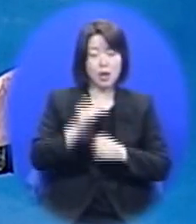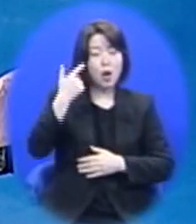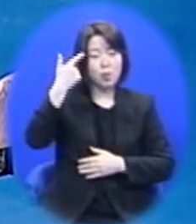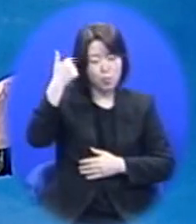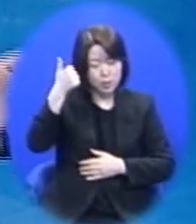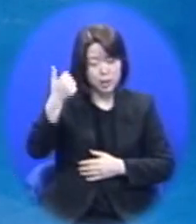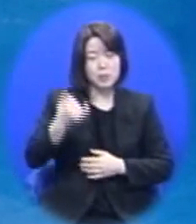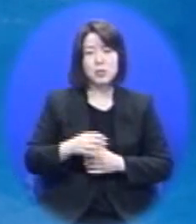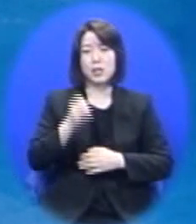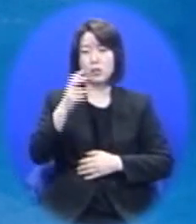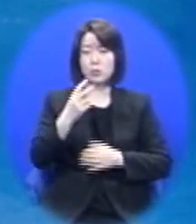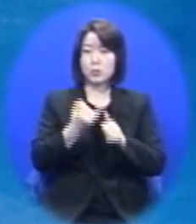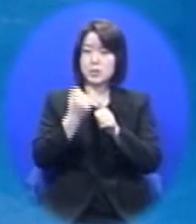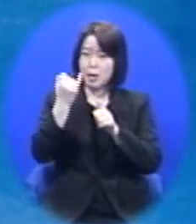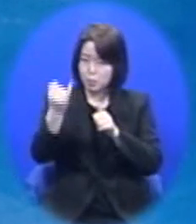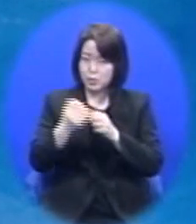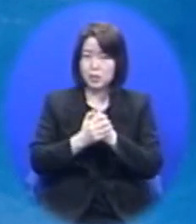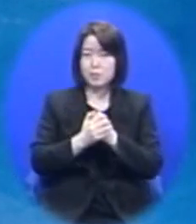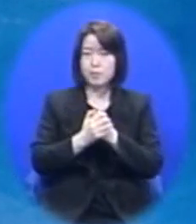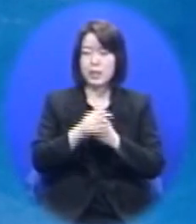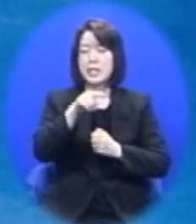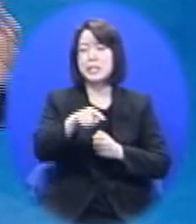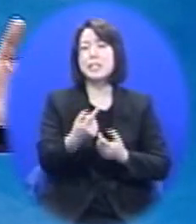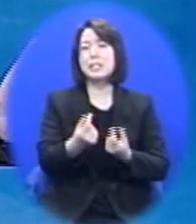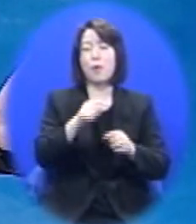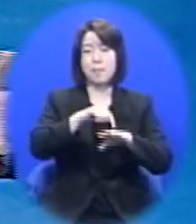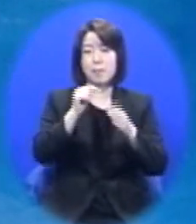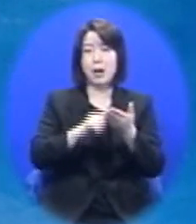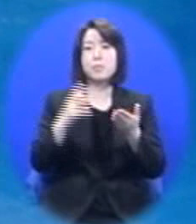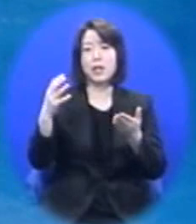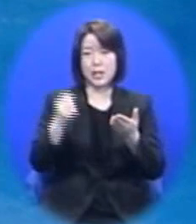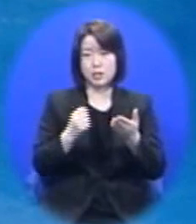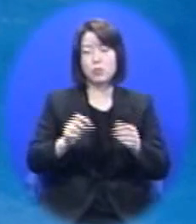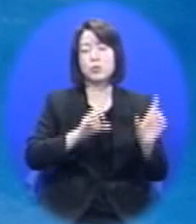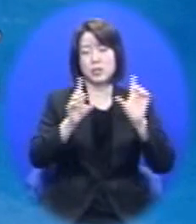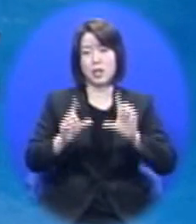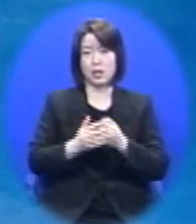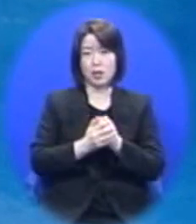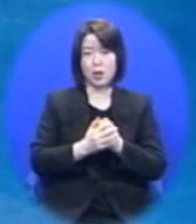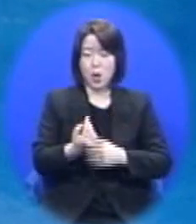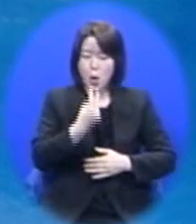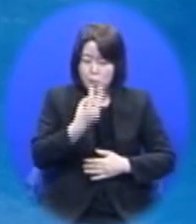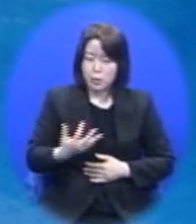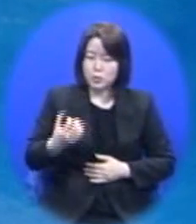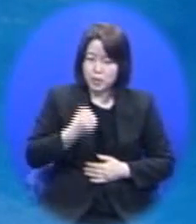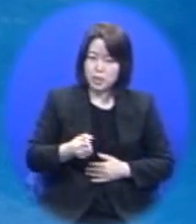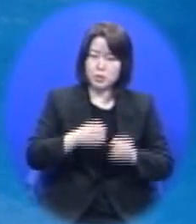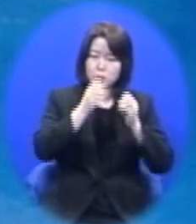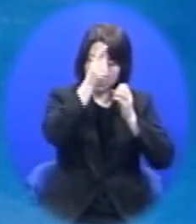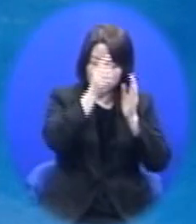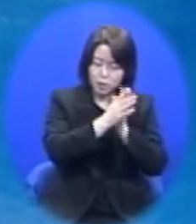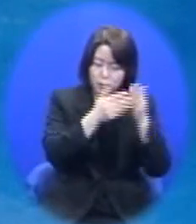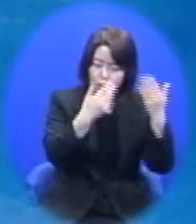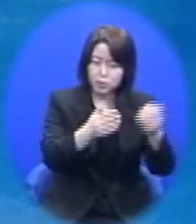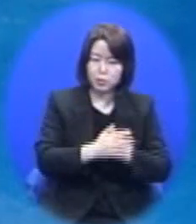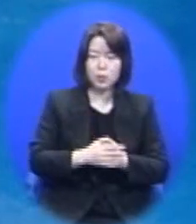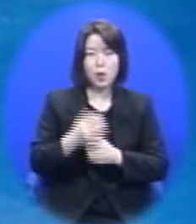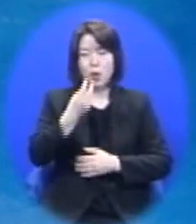사셨어요. 여러분, 하나님 나라 위에서 목숨 걸고 기도하고 목숨 걸고 전도하고 목숨 걸고 사랑해